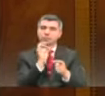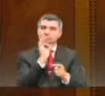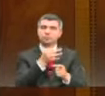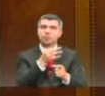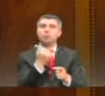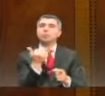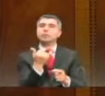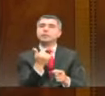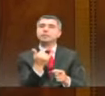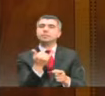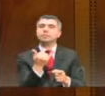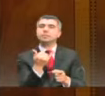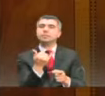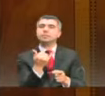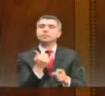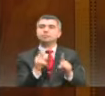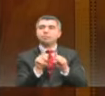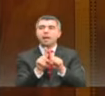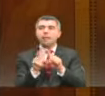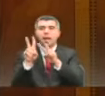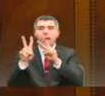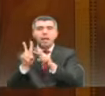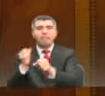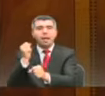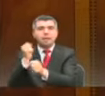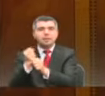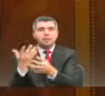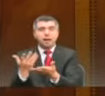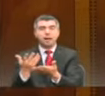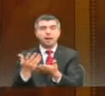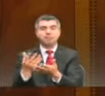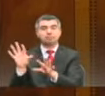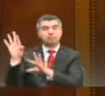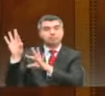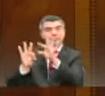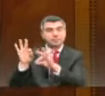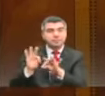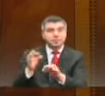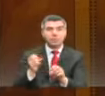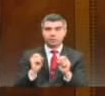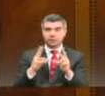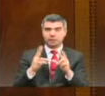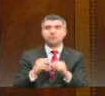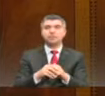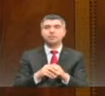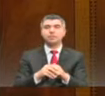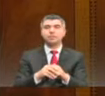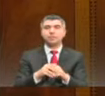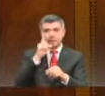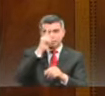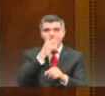مهمتها الأساس، وهي خلق الثروة، خلق فرص الشغل المنتج. وستعمل